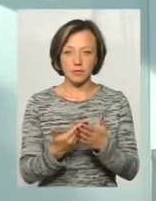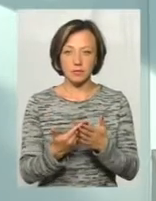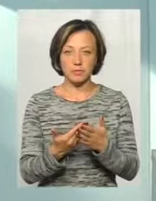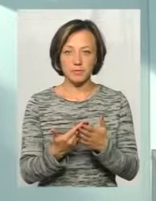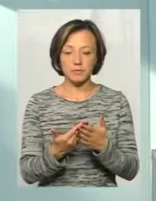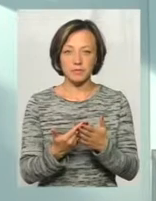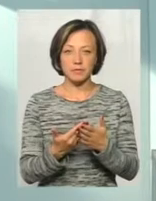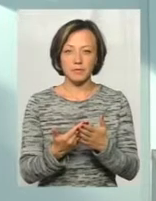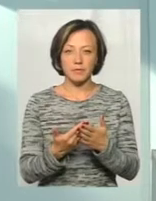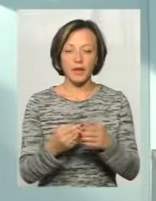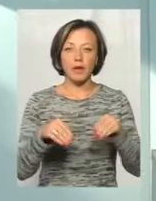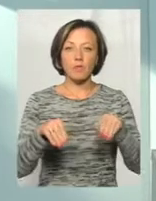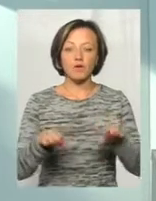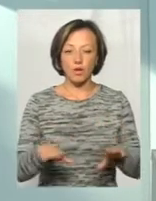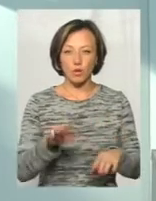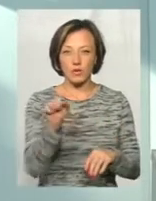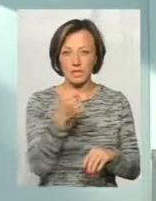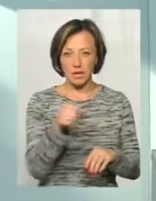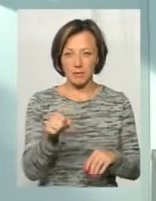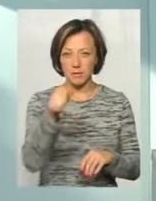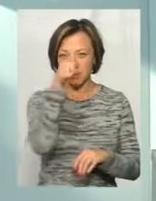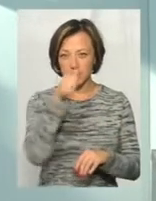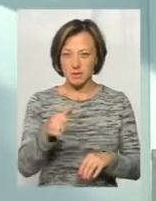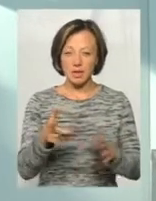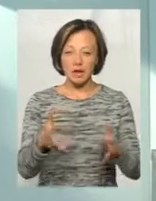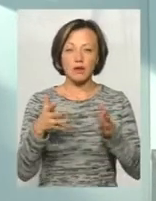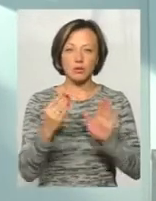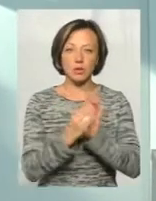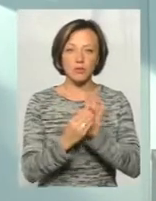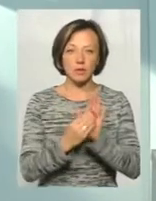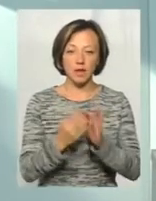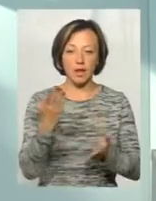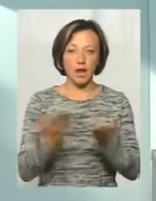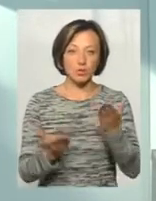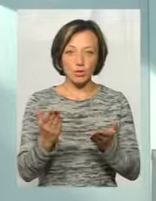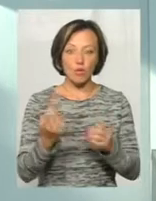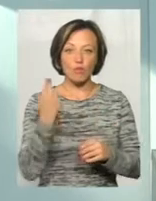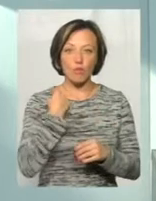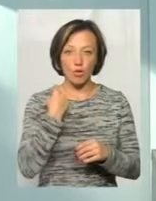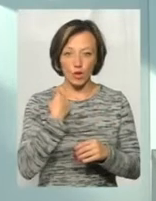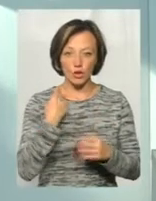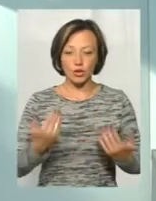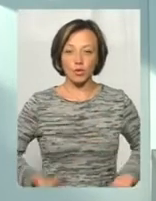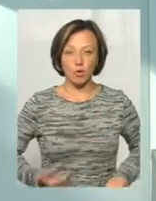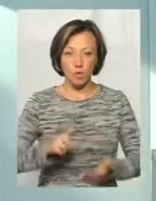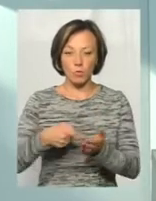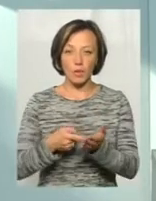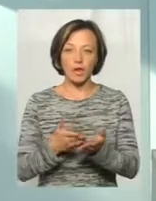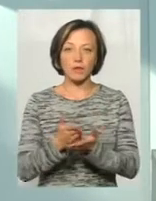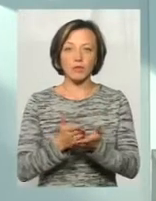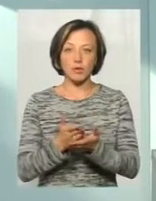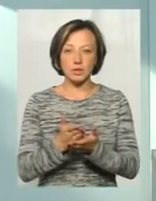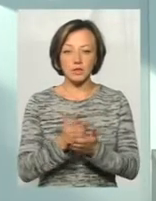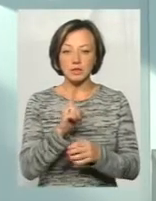от, зокрема, в серпні місяця чітко зазначено, що у разі, якщо борг за житлово-комунальні послуги